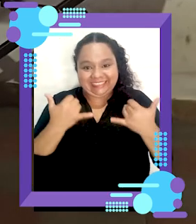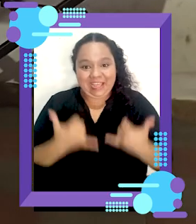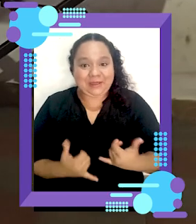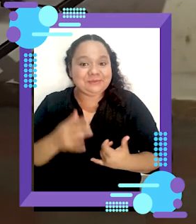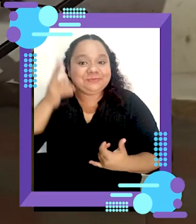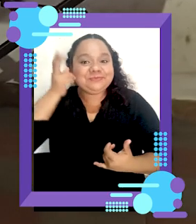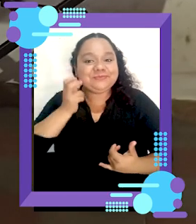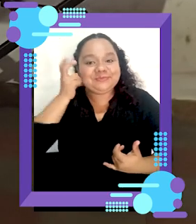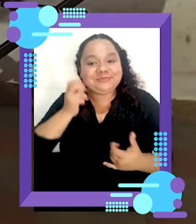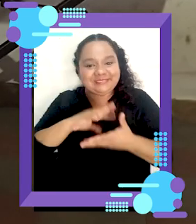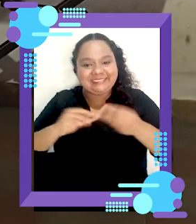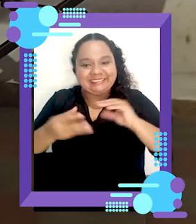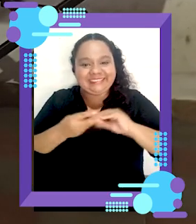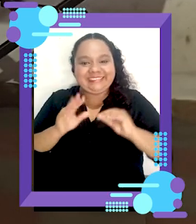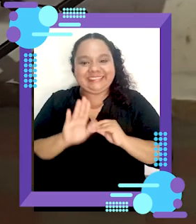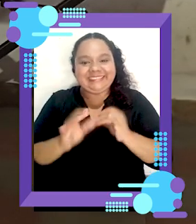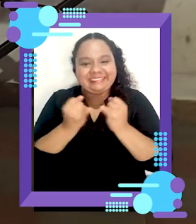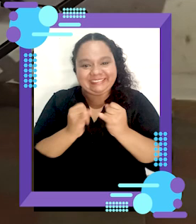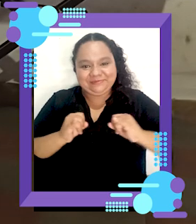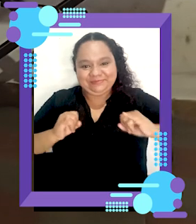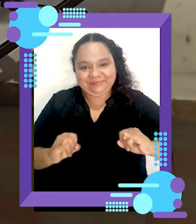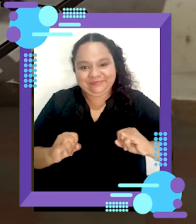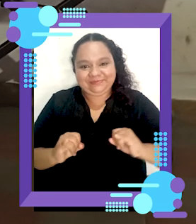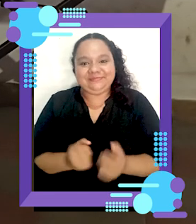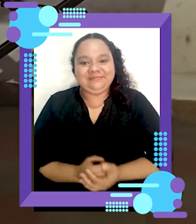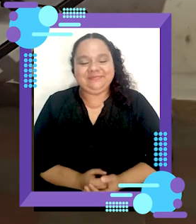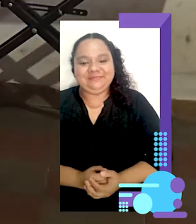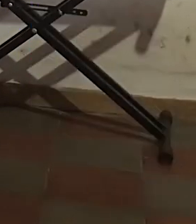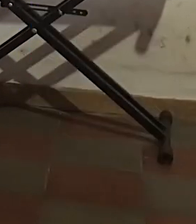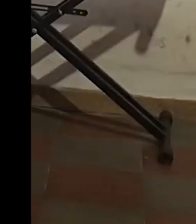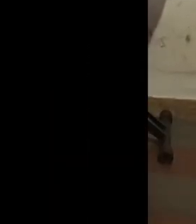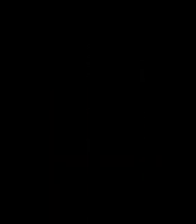Ahora escuchemos este cuento en la lengua Tahuaca.